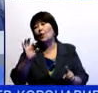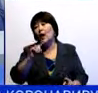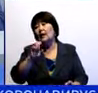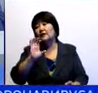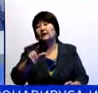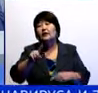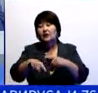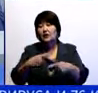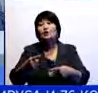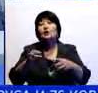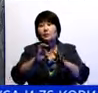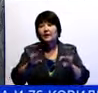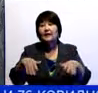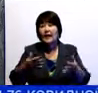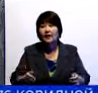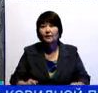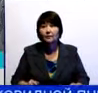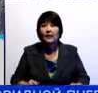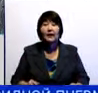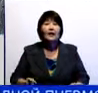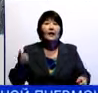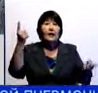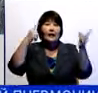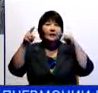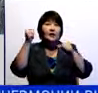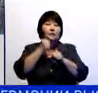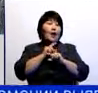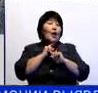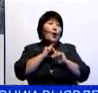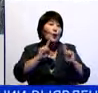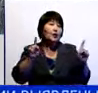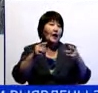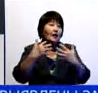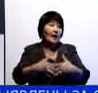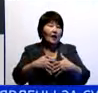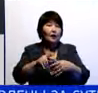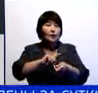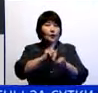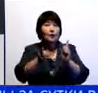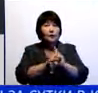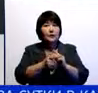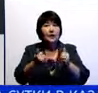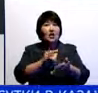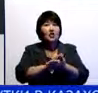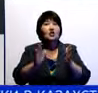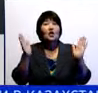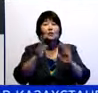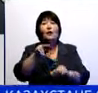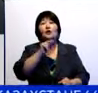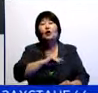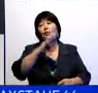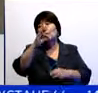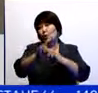в нашем следующем материале. Изобретатель разработал уникальный агрегат. Он преобразует смог в чистый воздух.